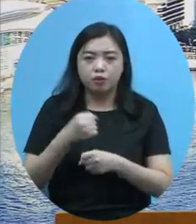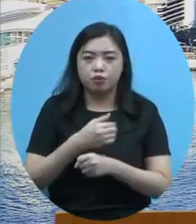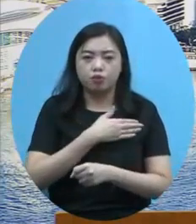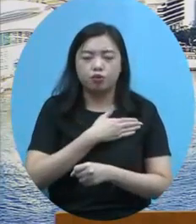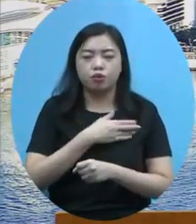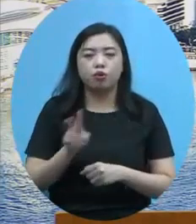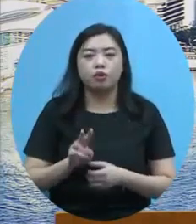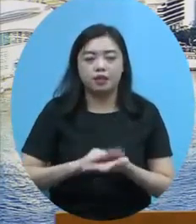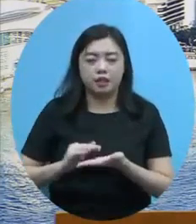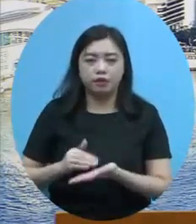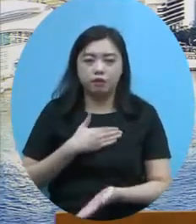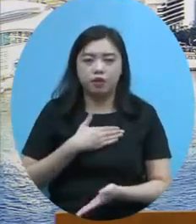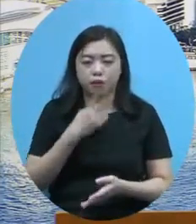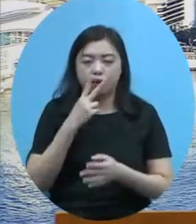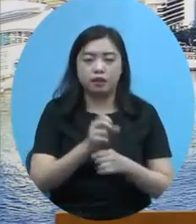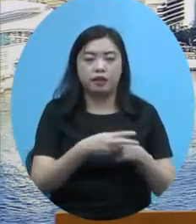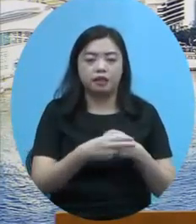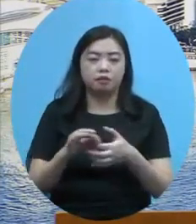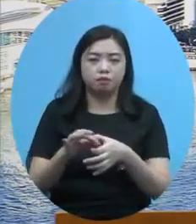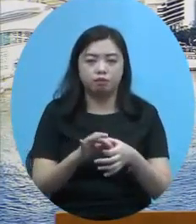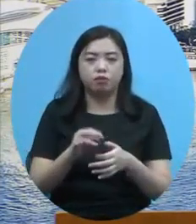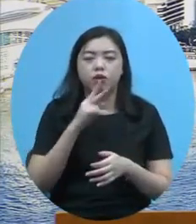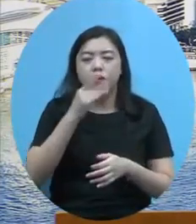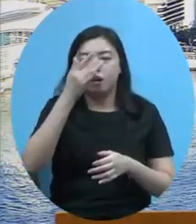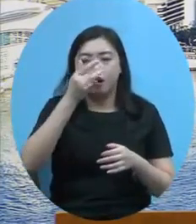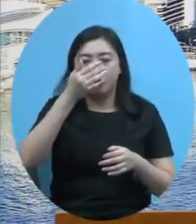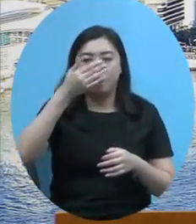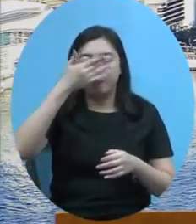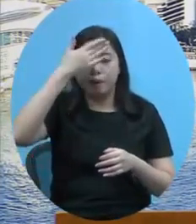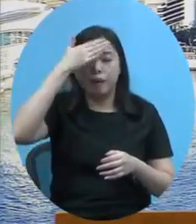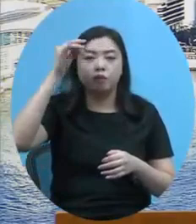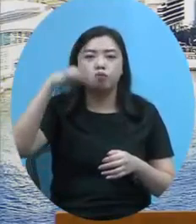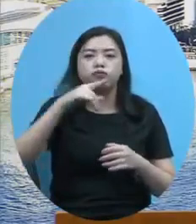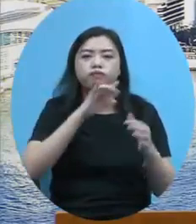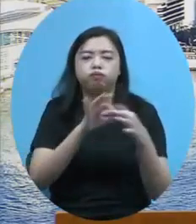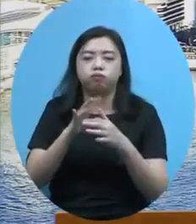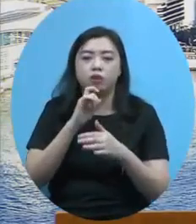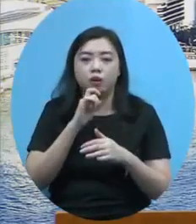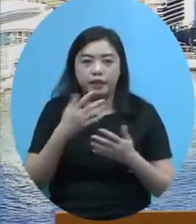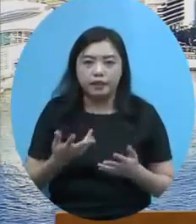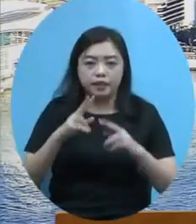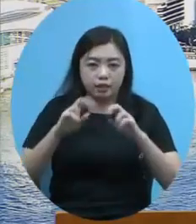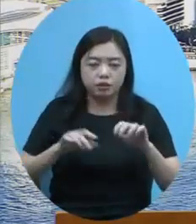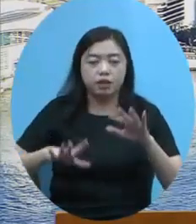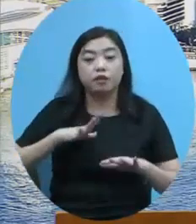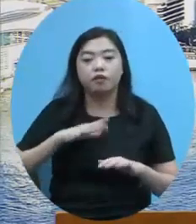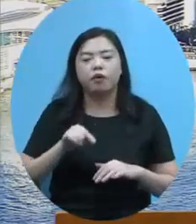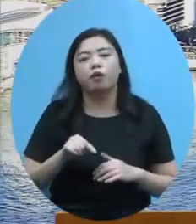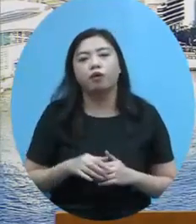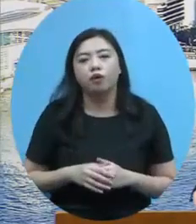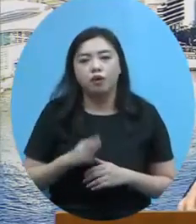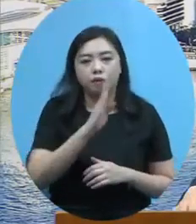為我哋都相信佢同第二名清潔工應該有流行病學關聯嘅。咁呢個大致就係現時個調查個情況啦。